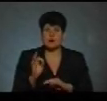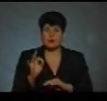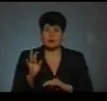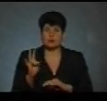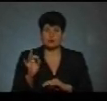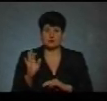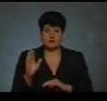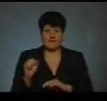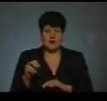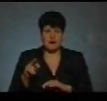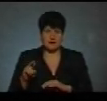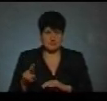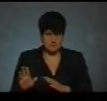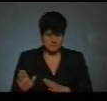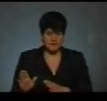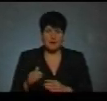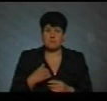Ми говорили про те